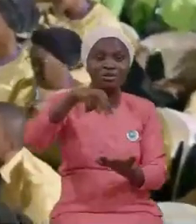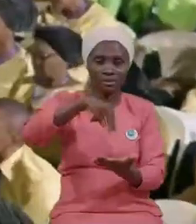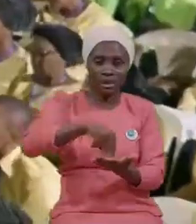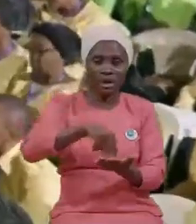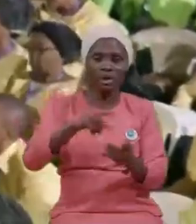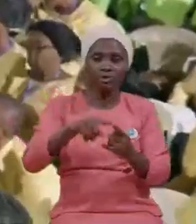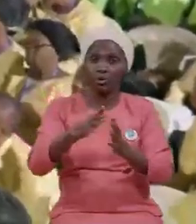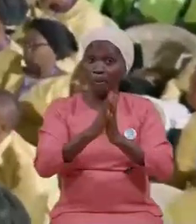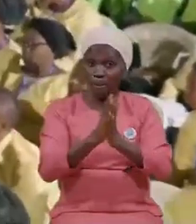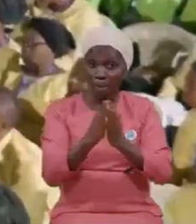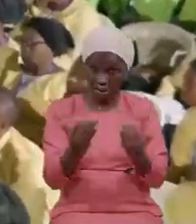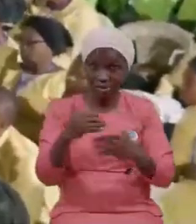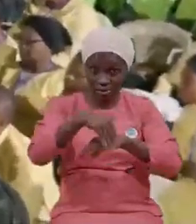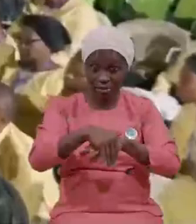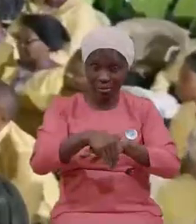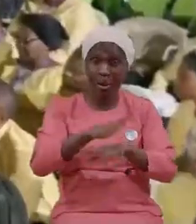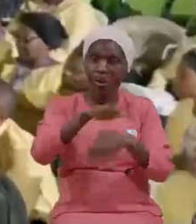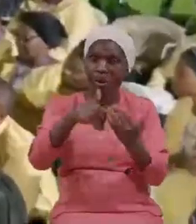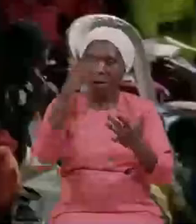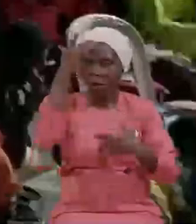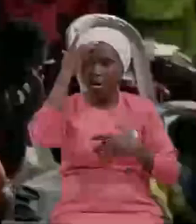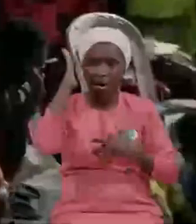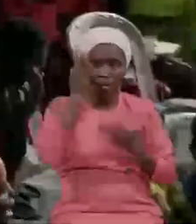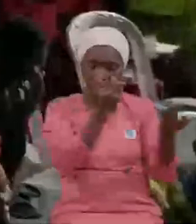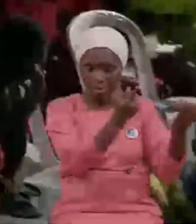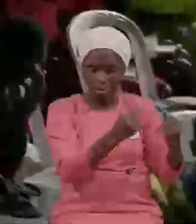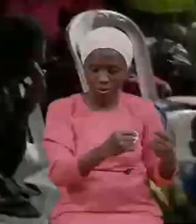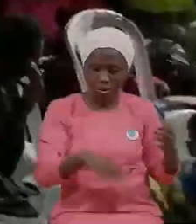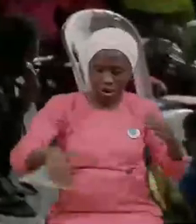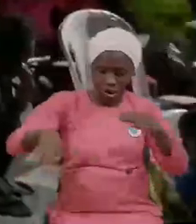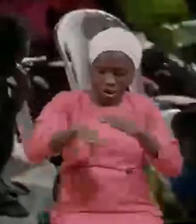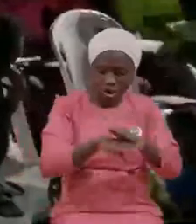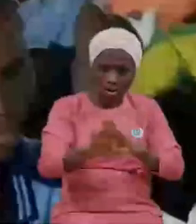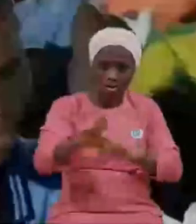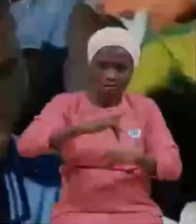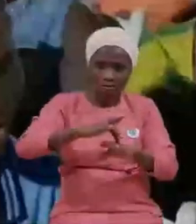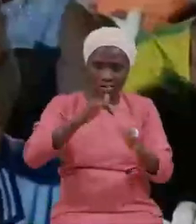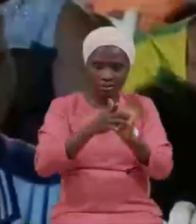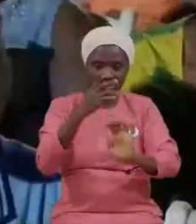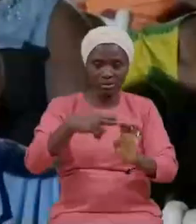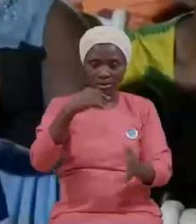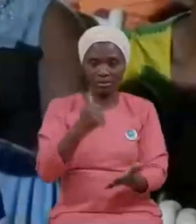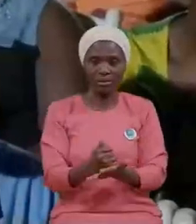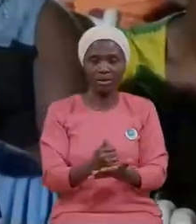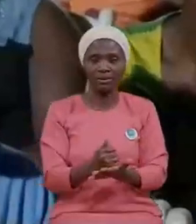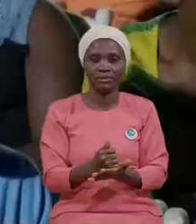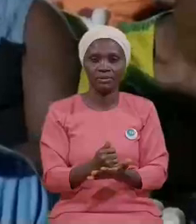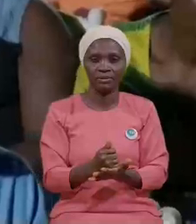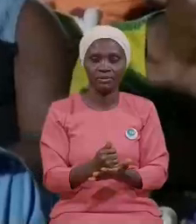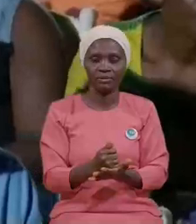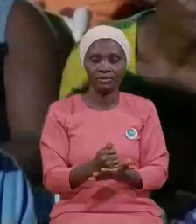Quand tu te tiendras pour prier ce soir, toutes les maladies seront mises sous tes pieds.